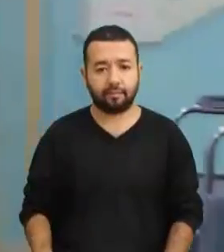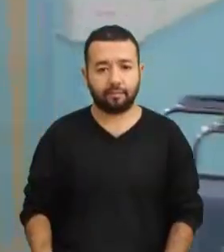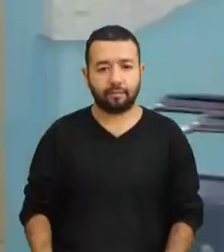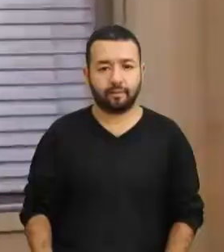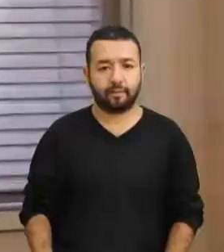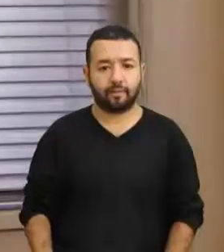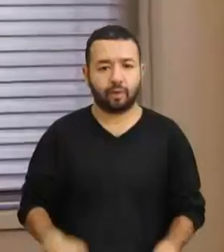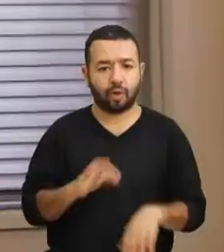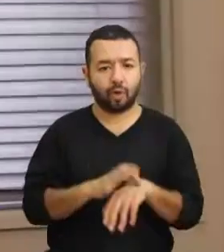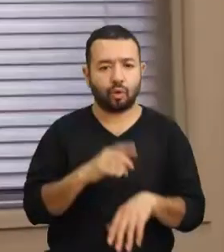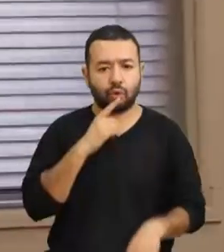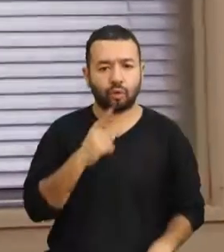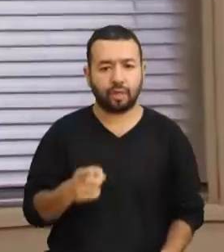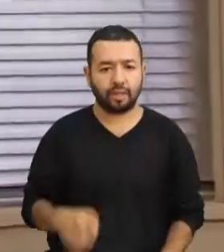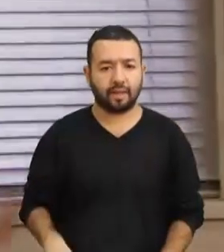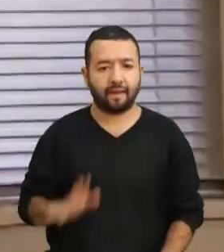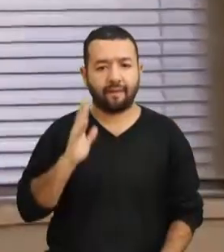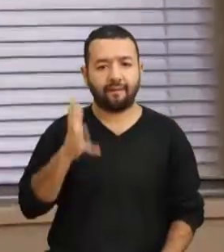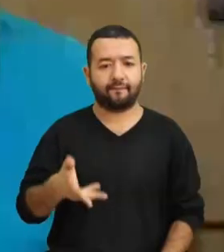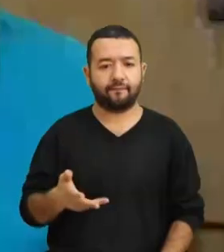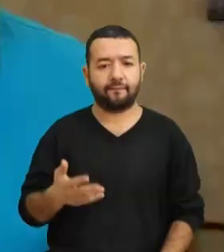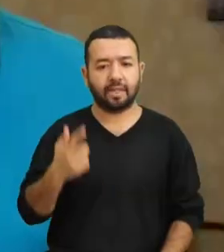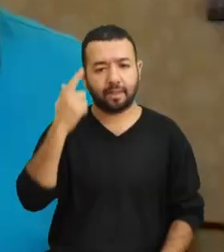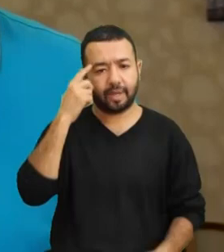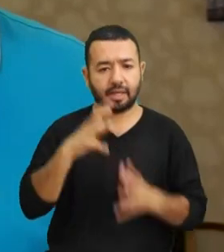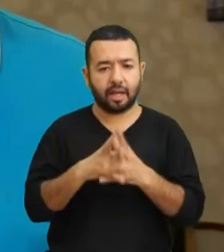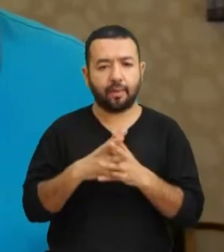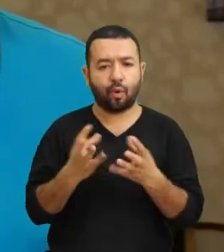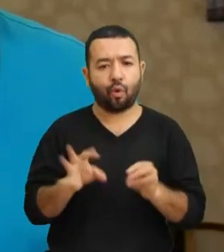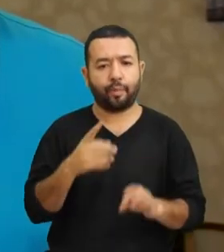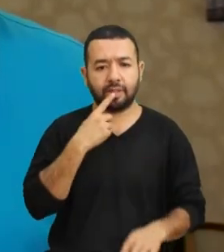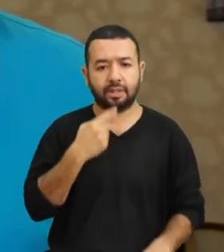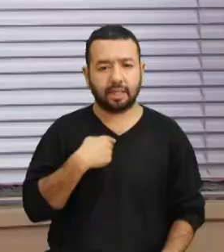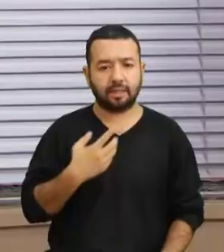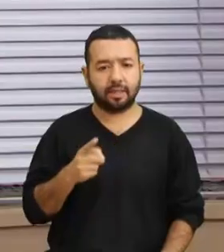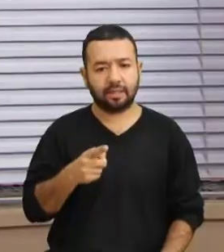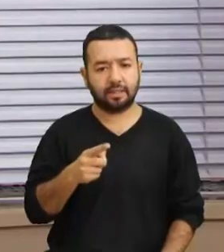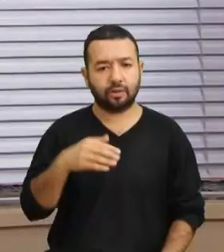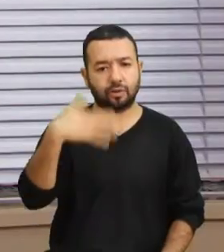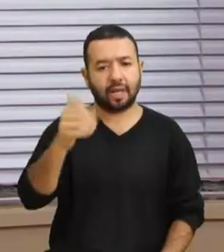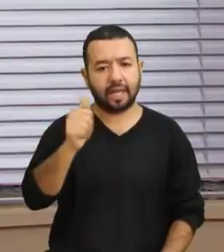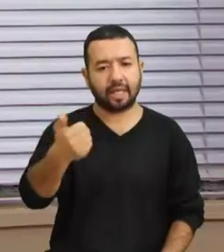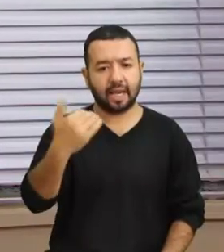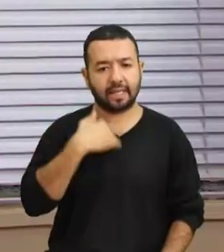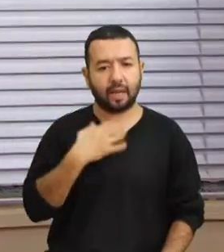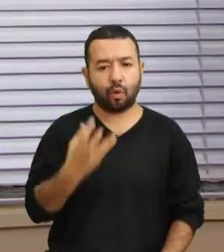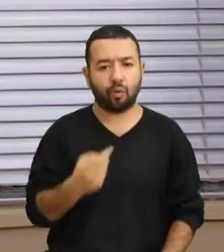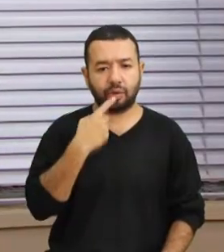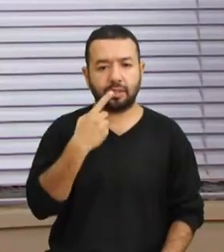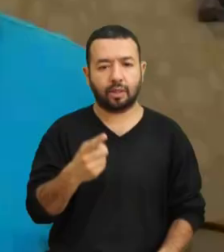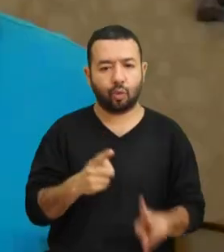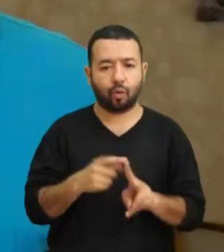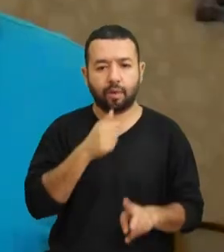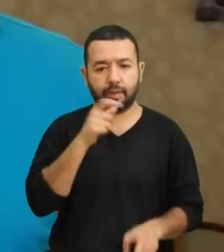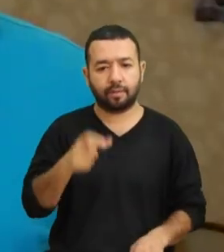önünü kesti. Doktor dedi ki fazla böyle başı kalabalık olmasın dedi. Siz öbür gün gelseniz daha iyi olur Nurhan